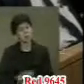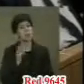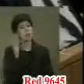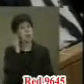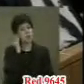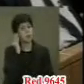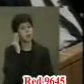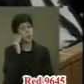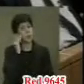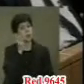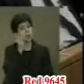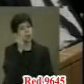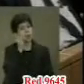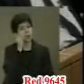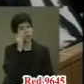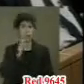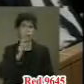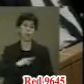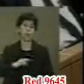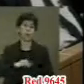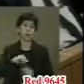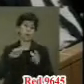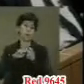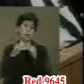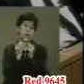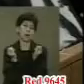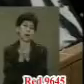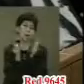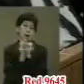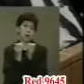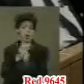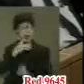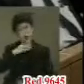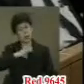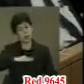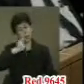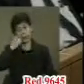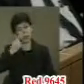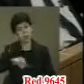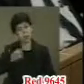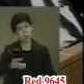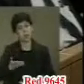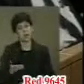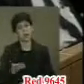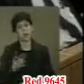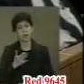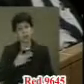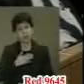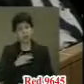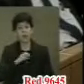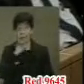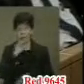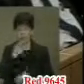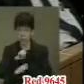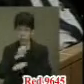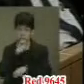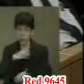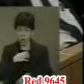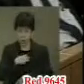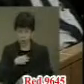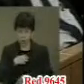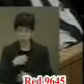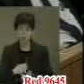มันก็จะเริ่มกลายเป็นทางเข้าของวิกฤตจากการนำเสนออะไรต่างๆขอกราบเรียนกับท่านประธานนะครับว่